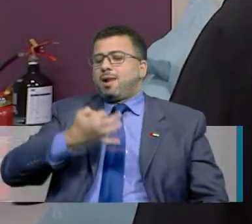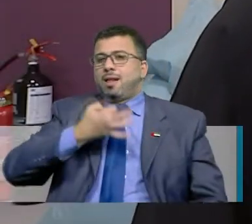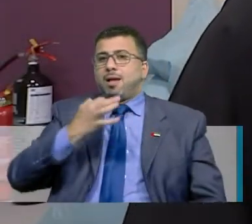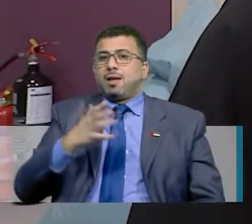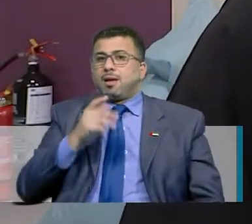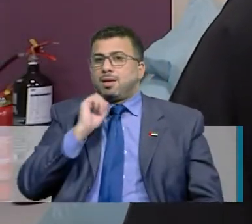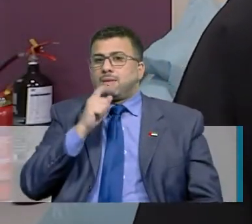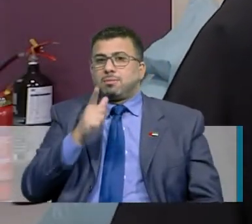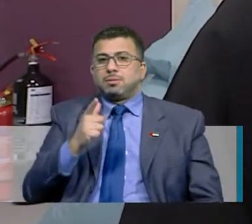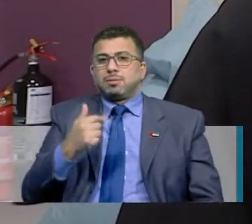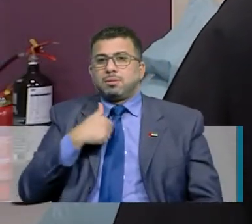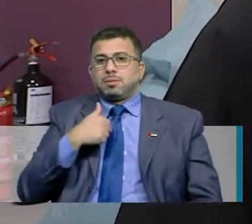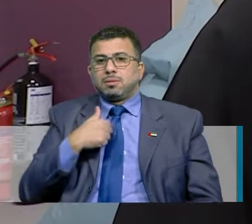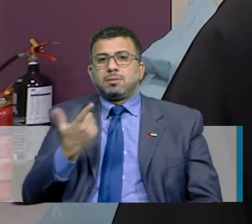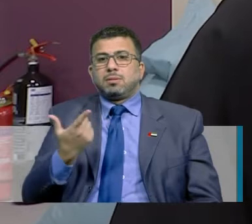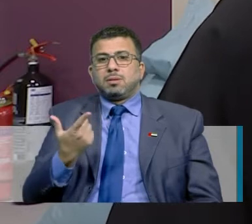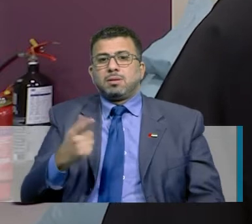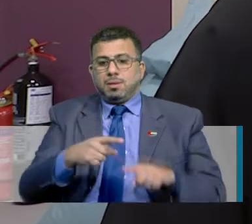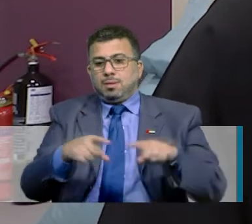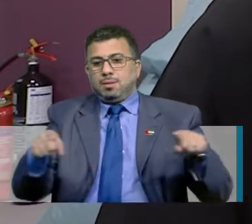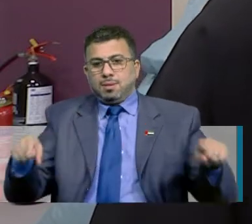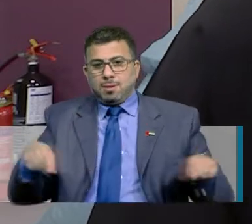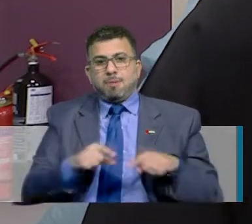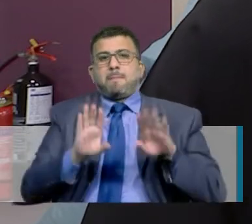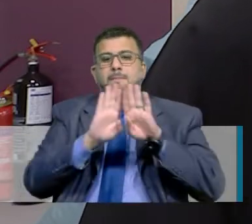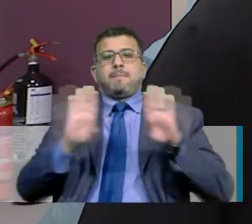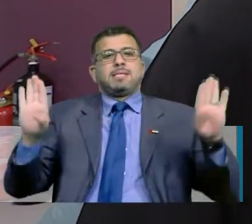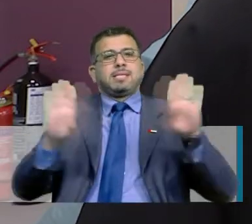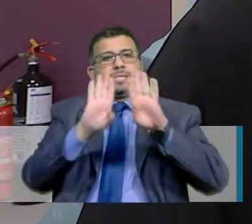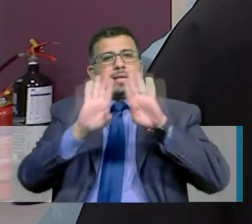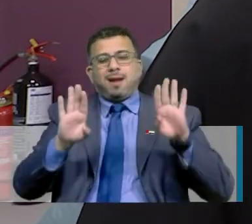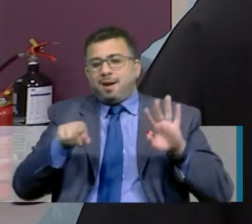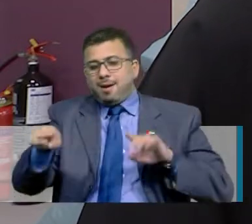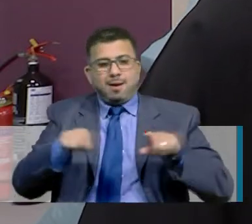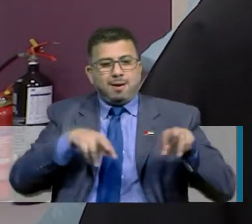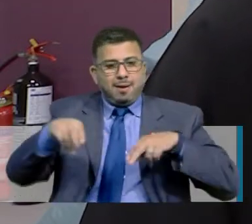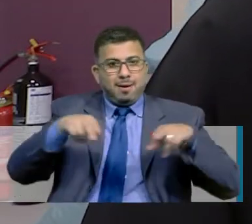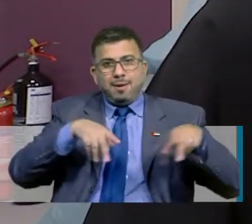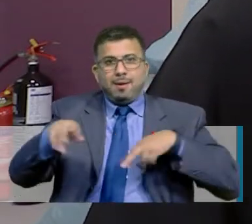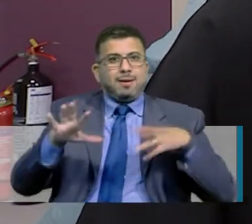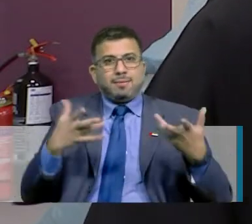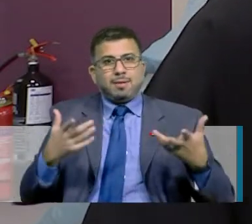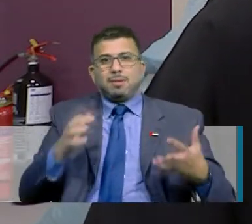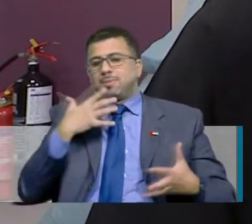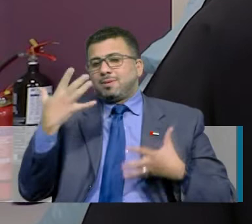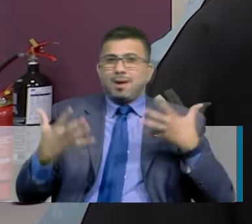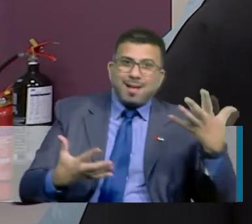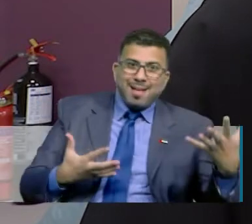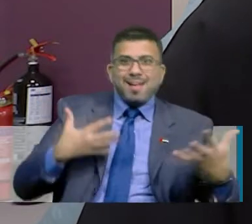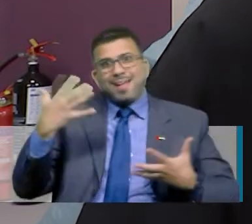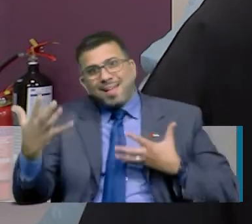الفضاء أعبي مساحة الفضاء المسرح، وأيضا تعلمت أن التعبير بلغة الجسد